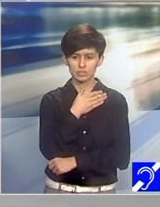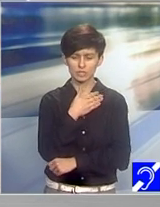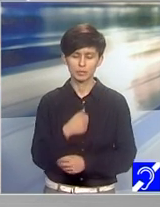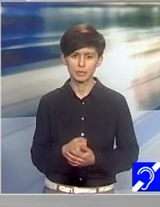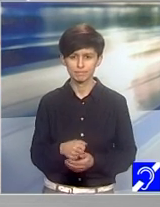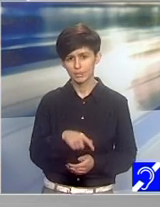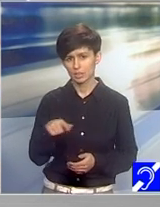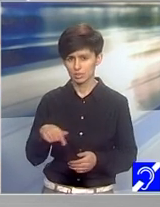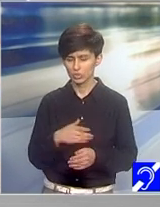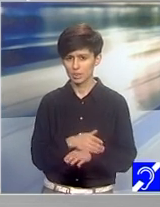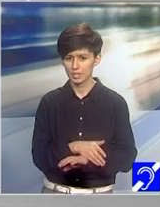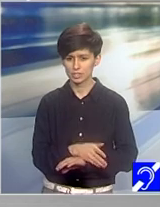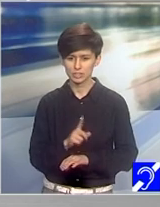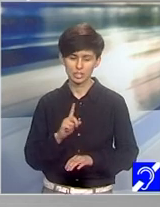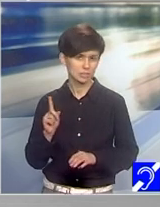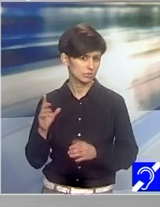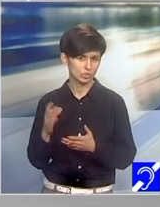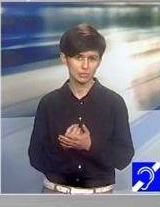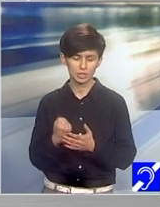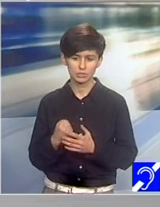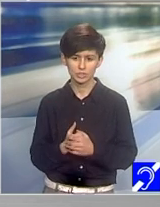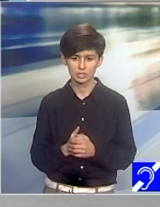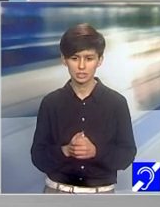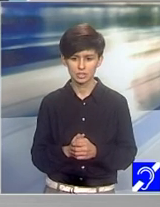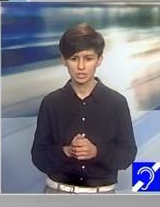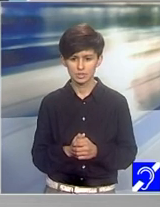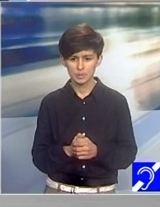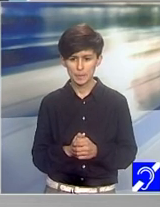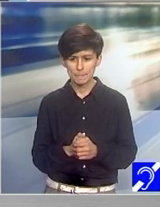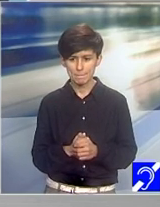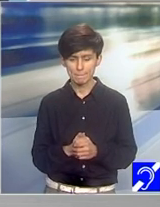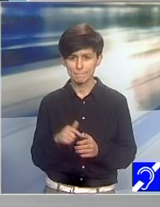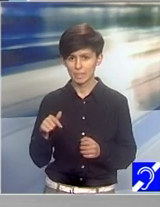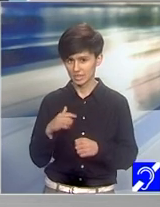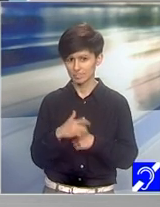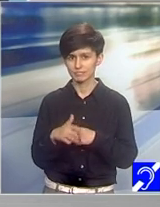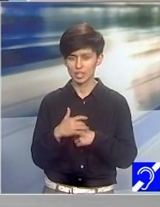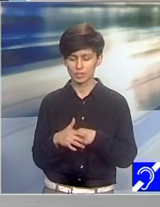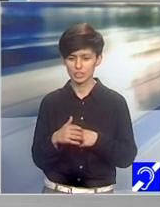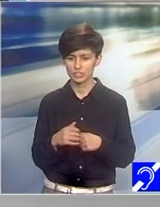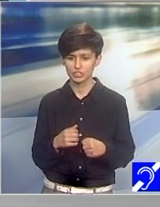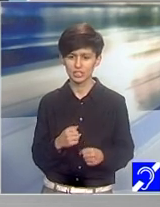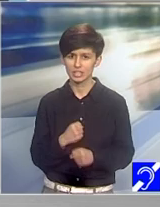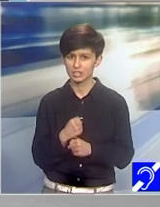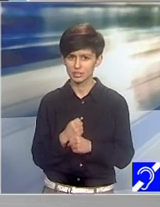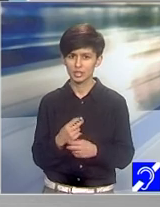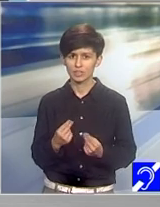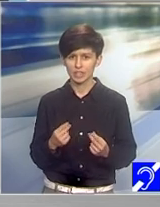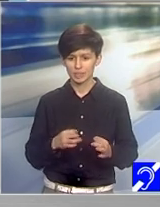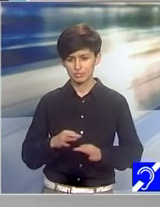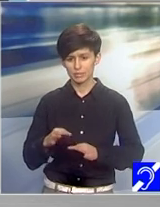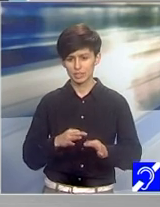da. Noi... Ok, deci sunteți la curent cu asta. Noi, deci s-au zbătut oamenii, au încercat pe mai multe planuri. Să știți că